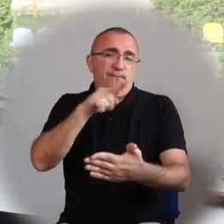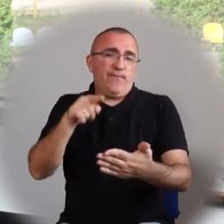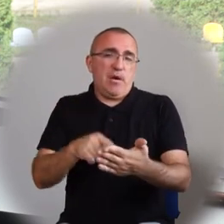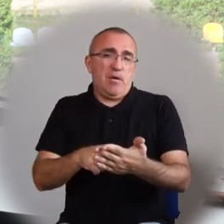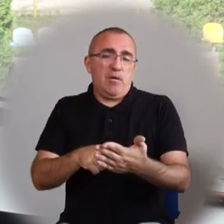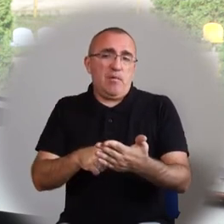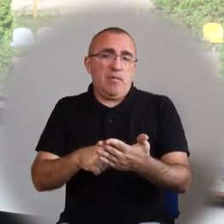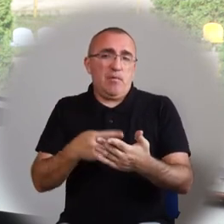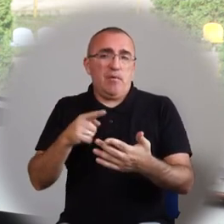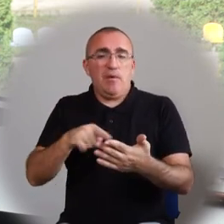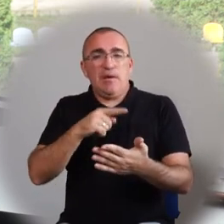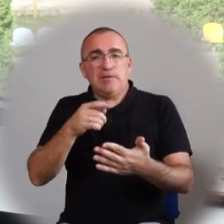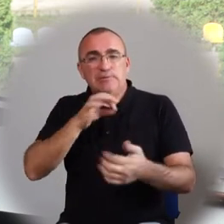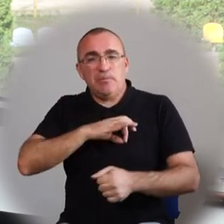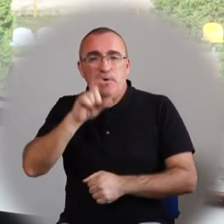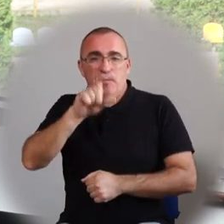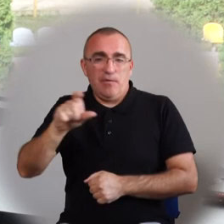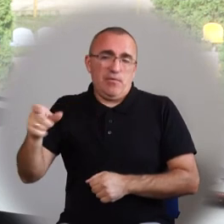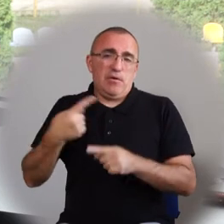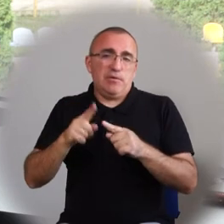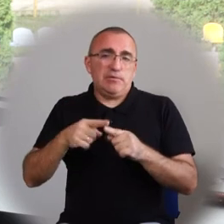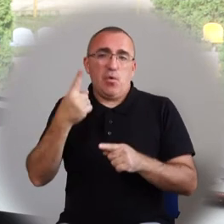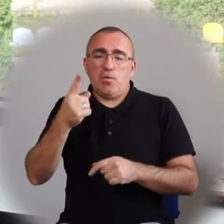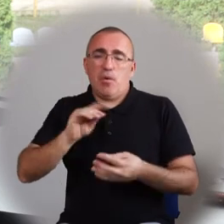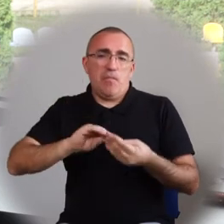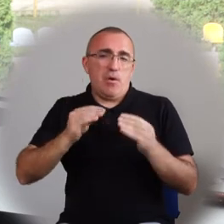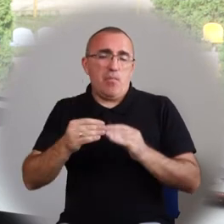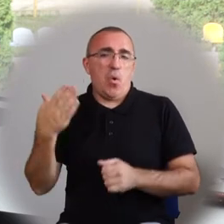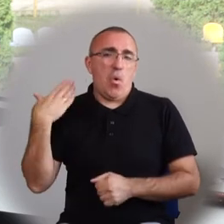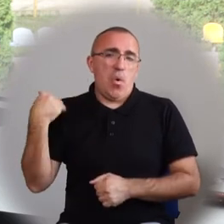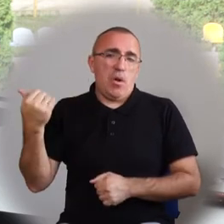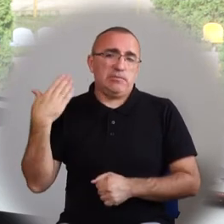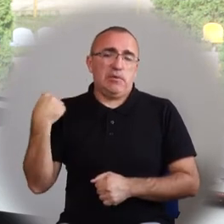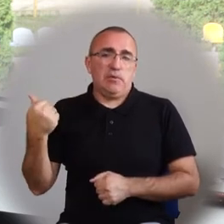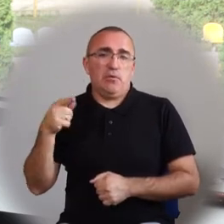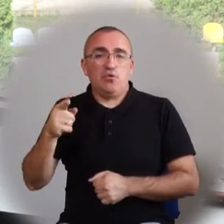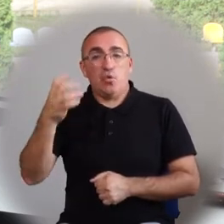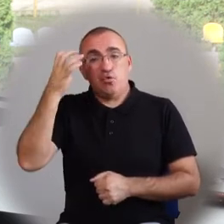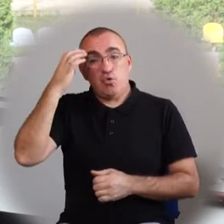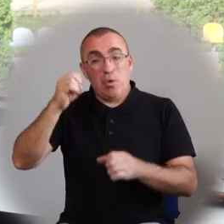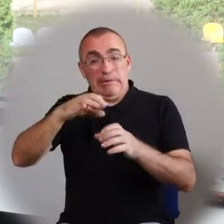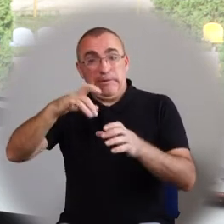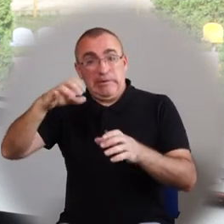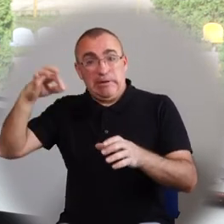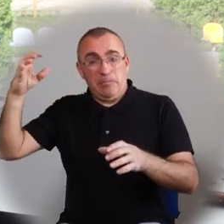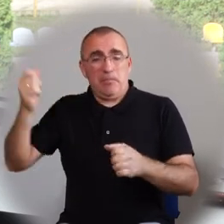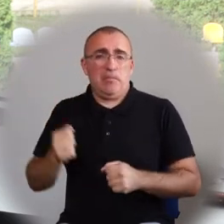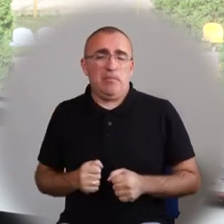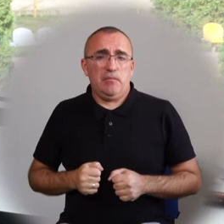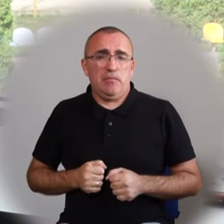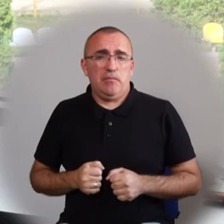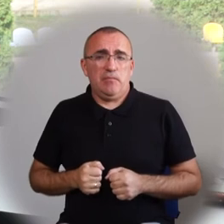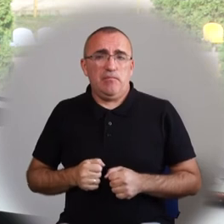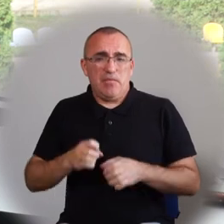незбалансованість в даному випадку у споживачів теплової енергії – це теж одна із проблем Олександрії. І той чорний дим,